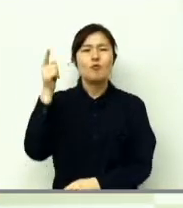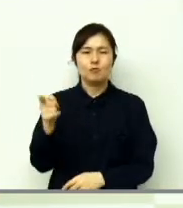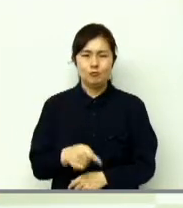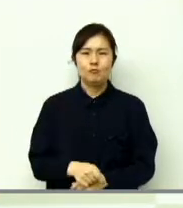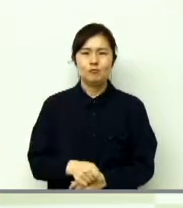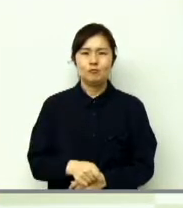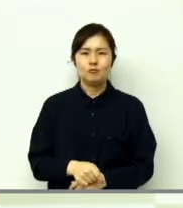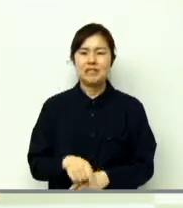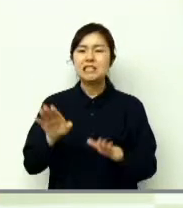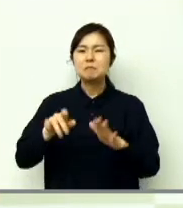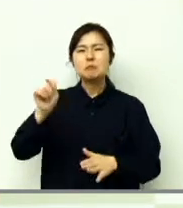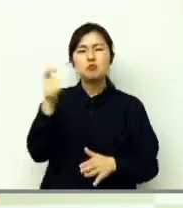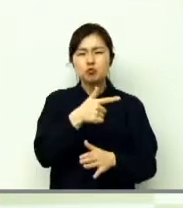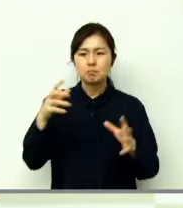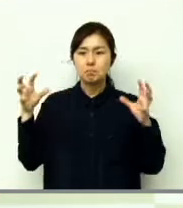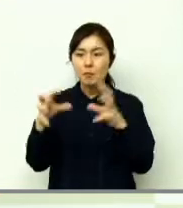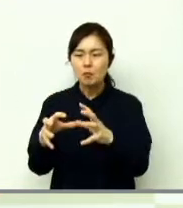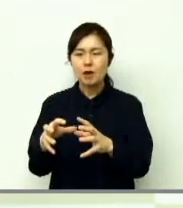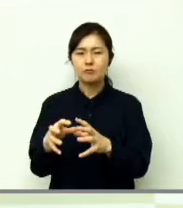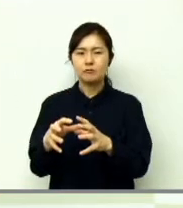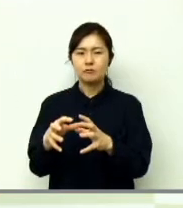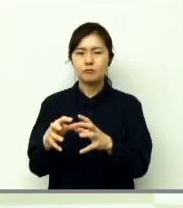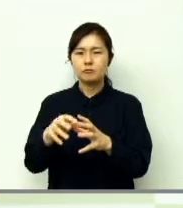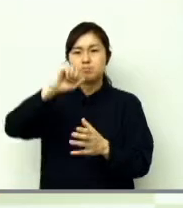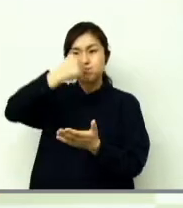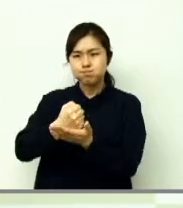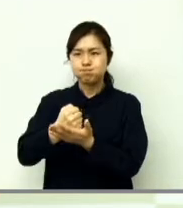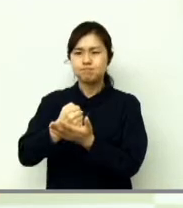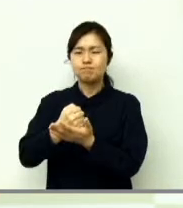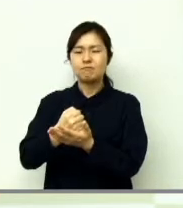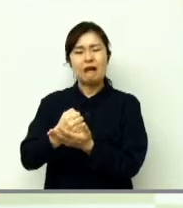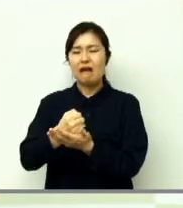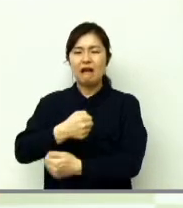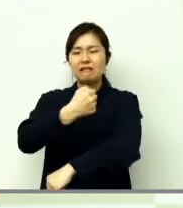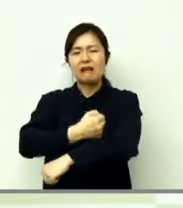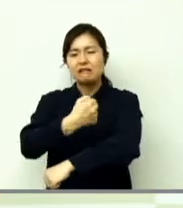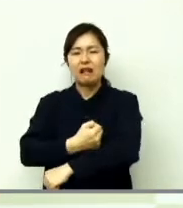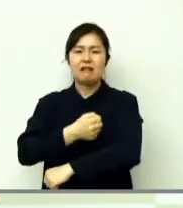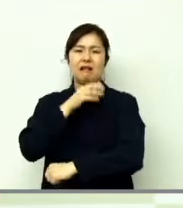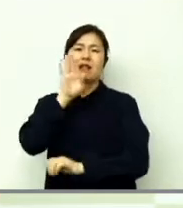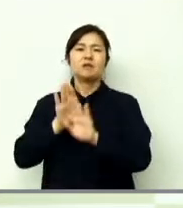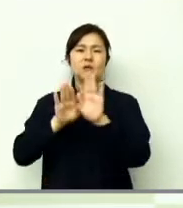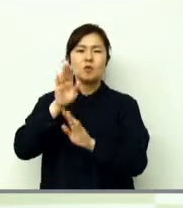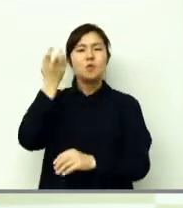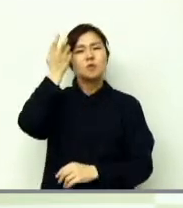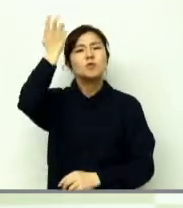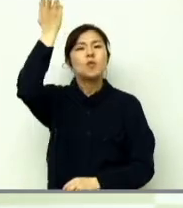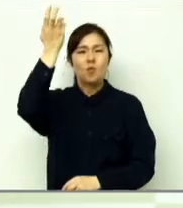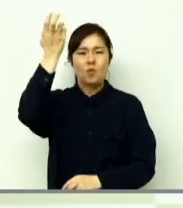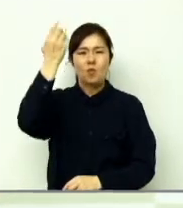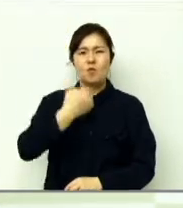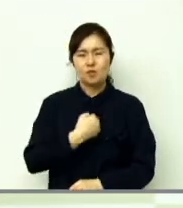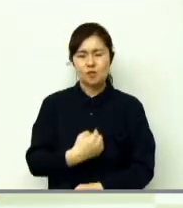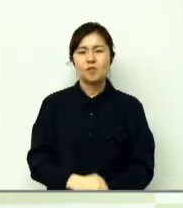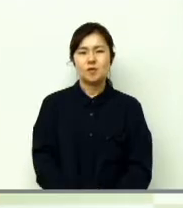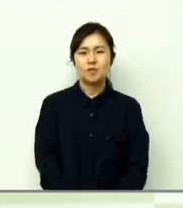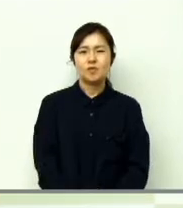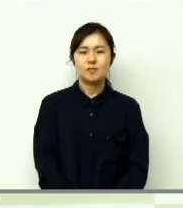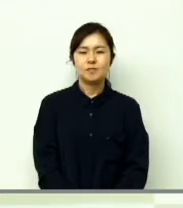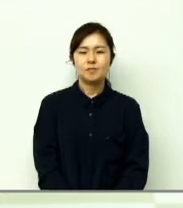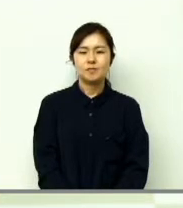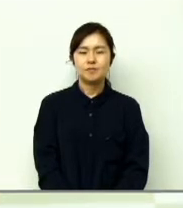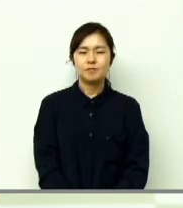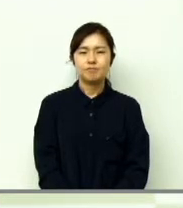っていくということは、非常に困難も伴っているんだろうというふうに感じていますけれども、いずれに